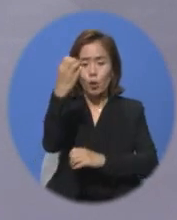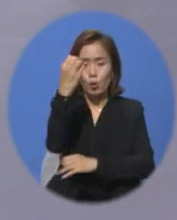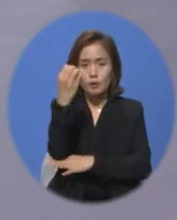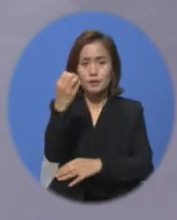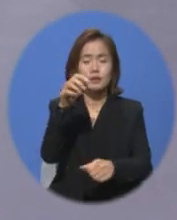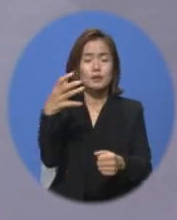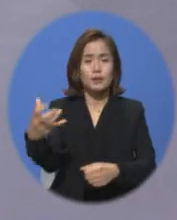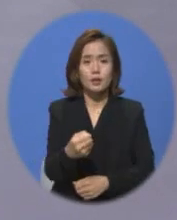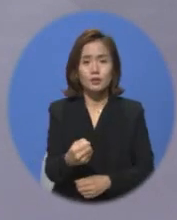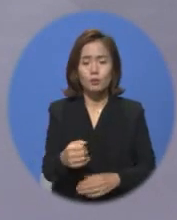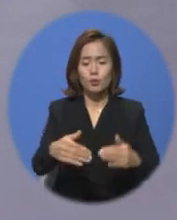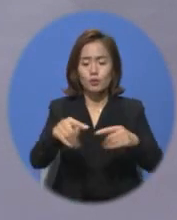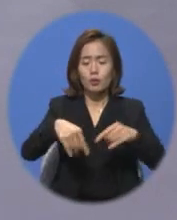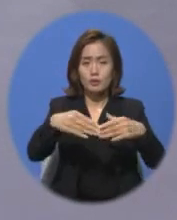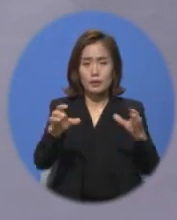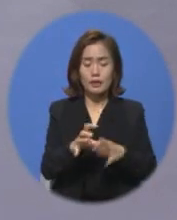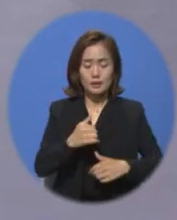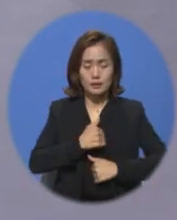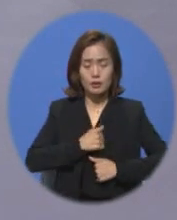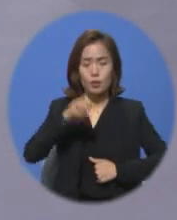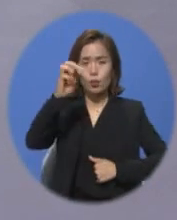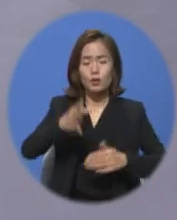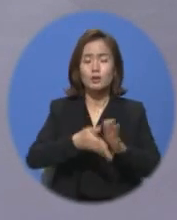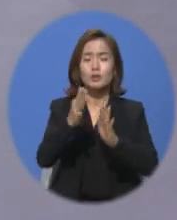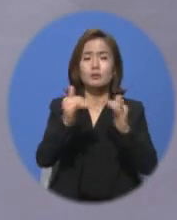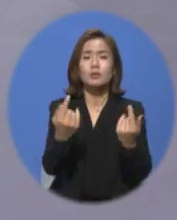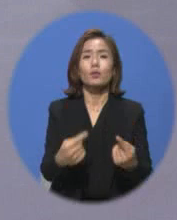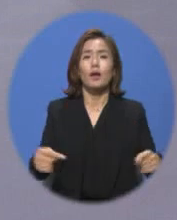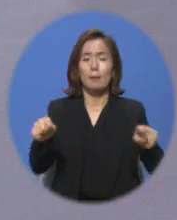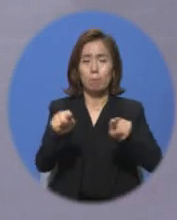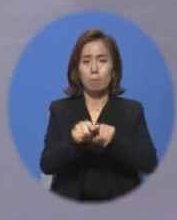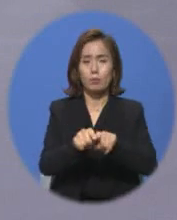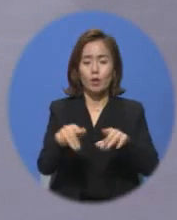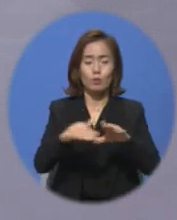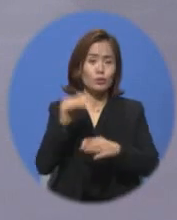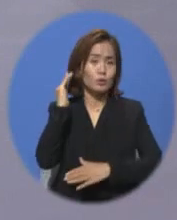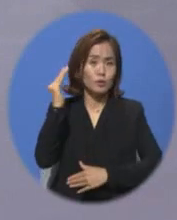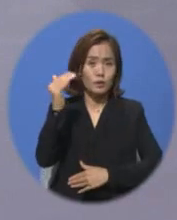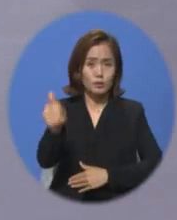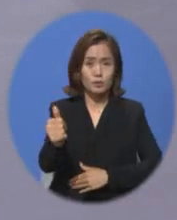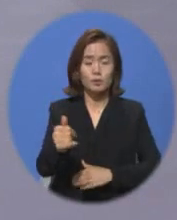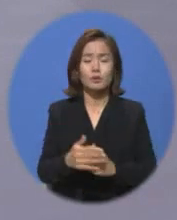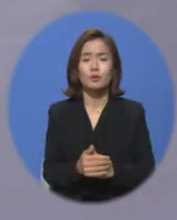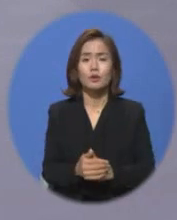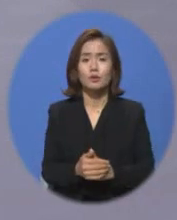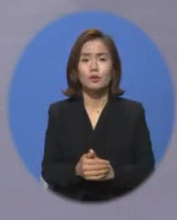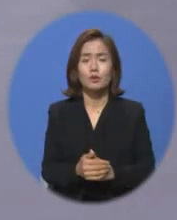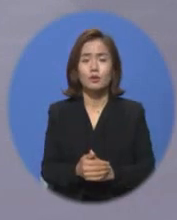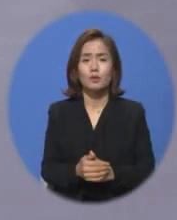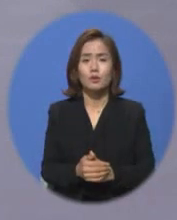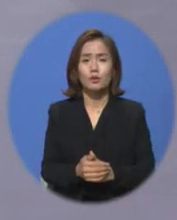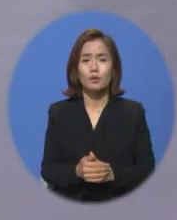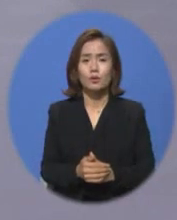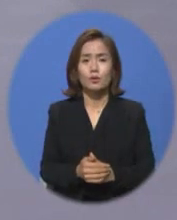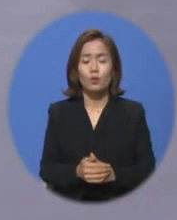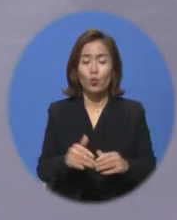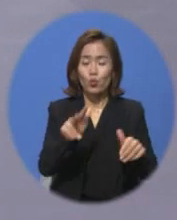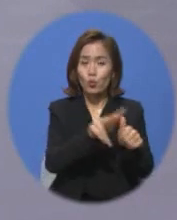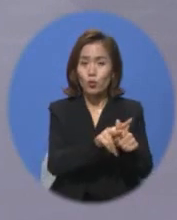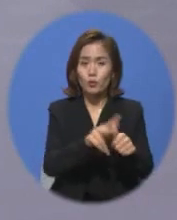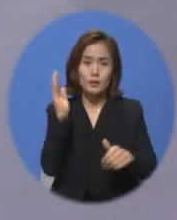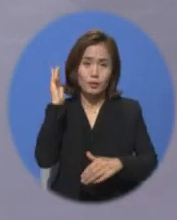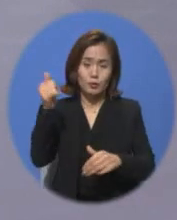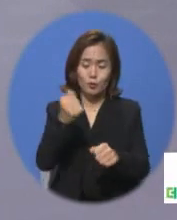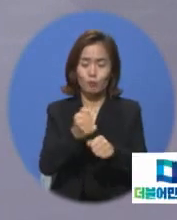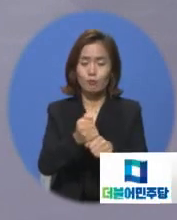제원칙과신념을지키며 당을수호하고 광주시민들과함께문재인 후보를